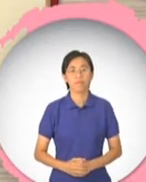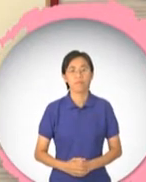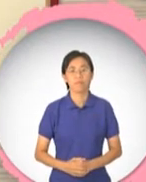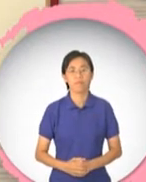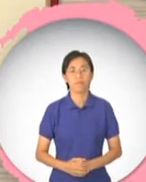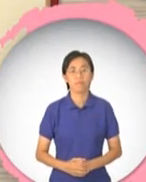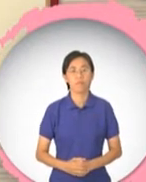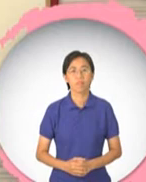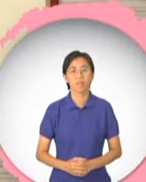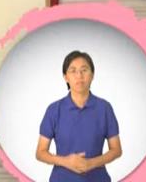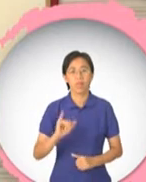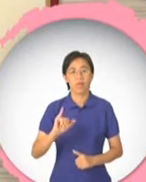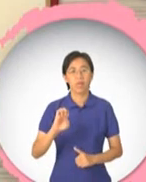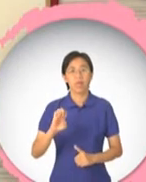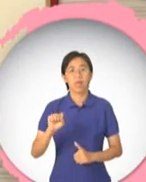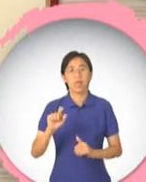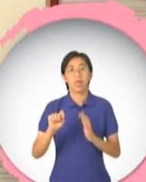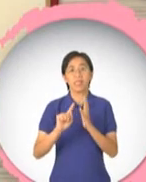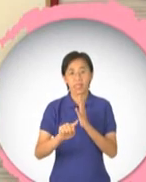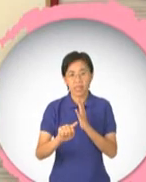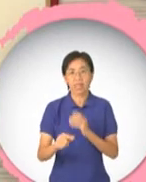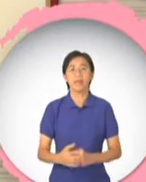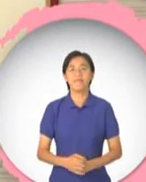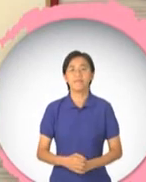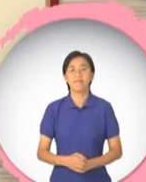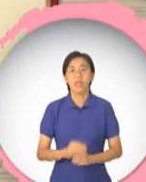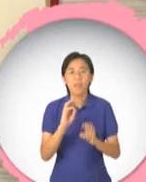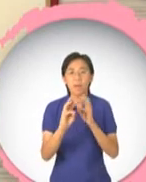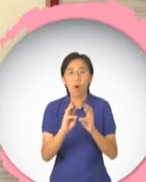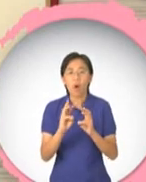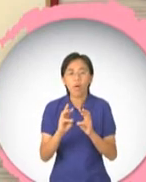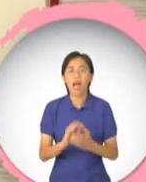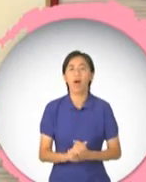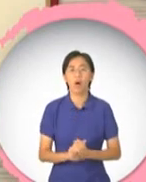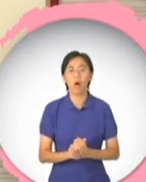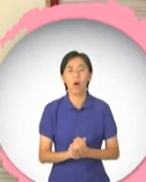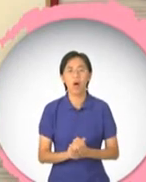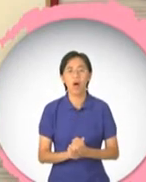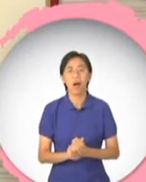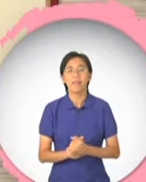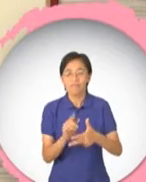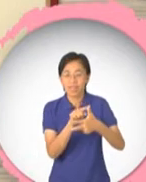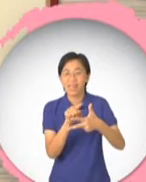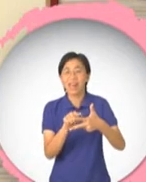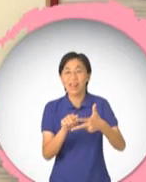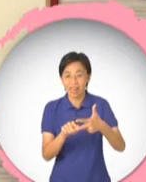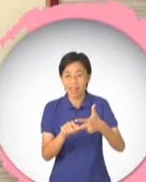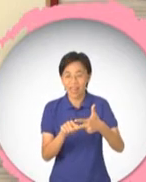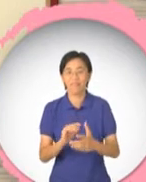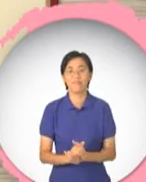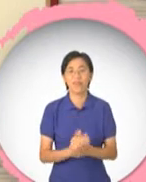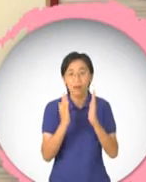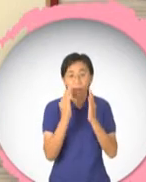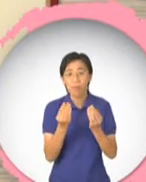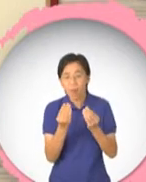วนของยีสต์แห้ง ยีสต์แห้ง นะคะในส่วน3ส่วนนี้จะเป็นส่วนของของแห้งค่ะ ของแห้งครับผม นะคะในส่วนของของเหลวประกอบไปด้วย